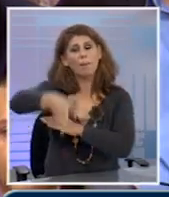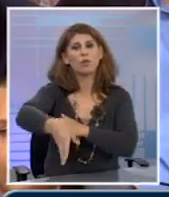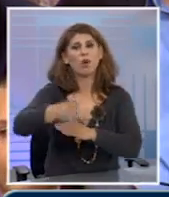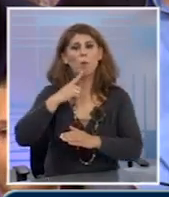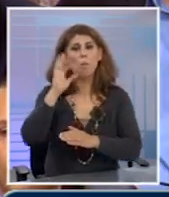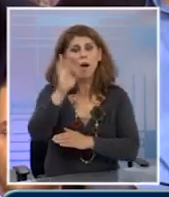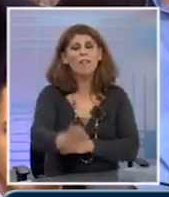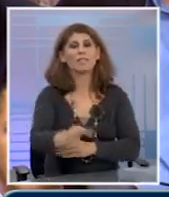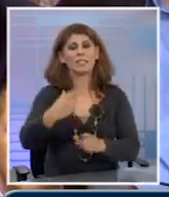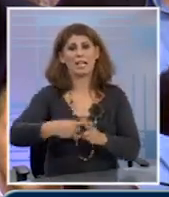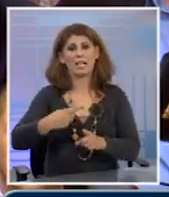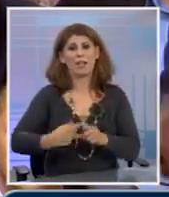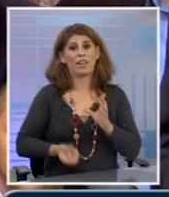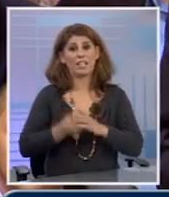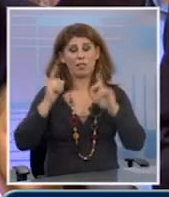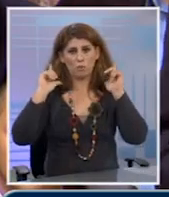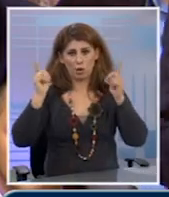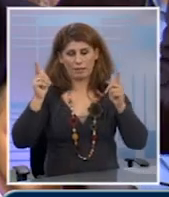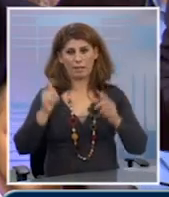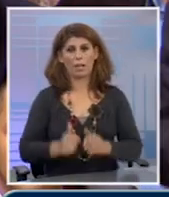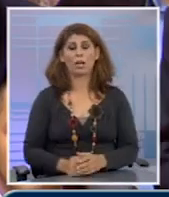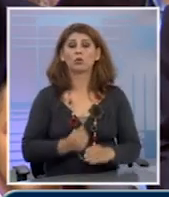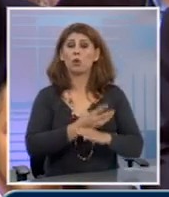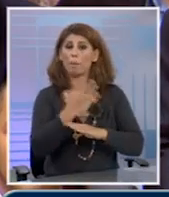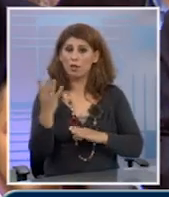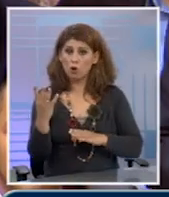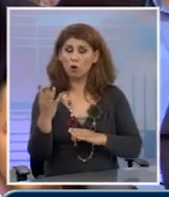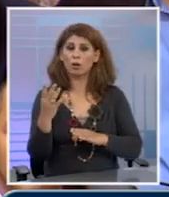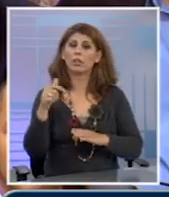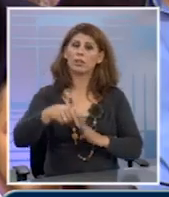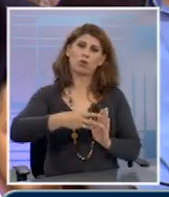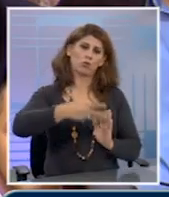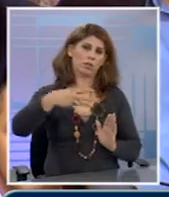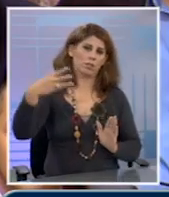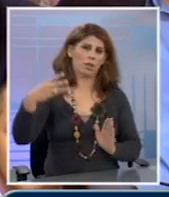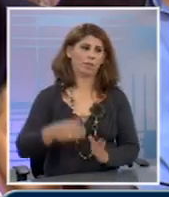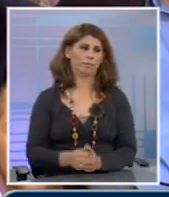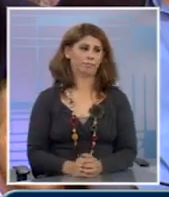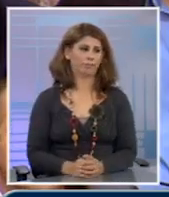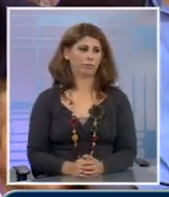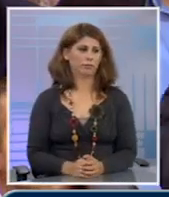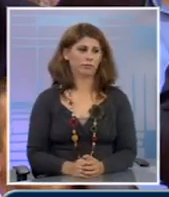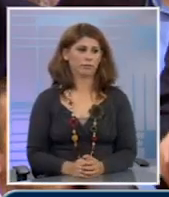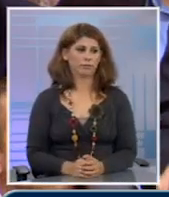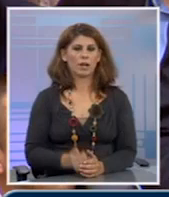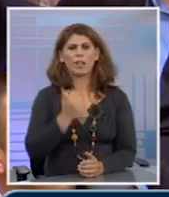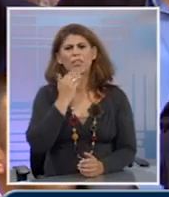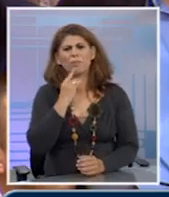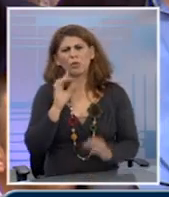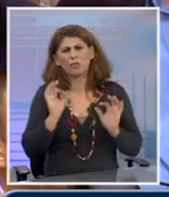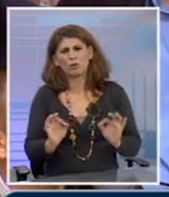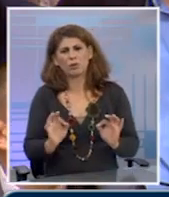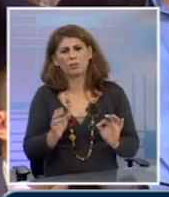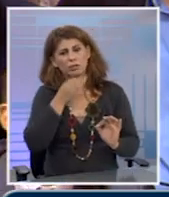κατάντησε την ελλάδα η νέα δημοκρατία το πασοκ και ο συριζα δεν θα πω τα αυτονόητα